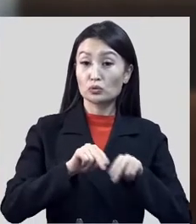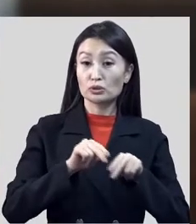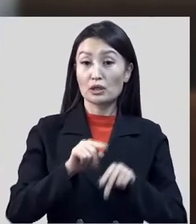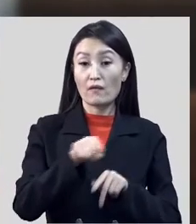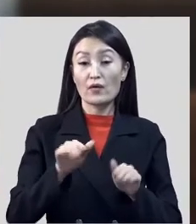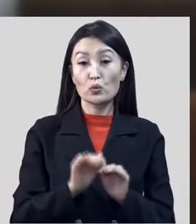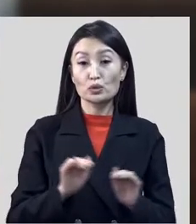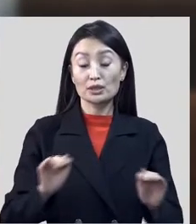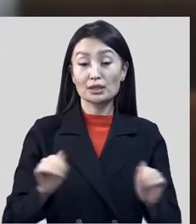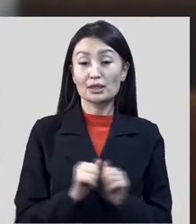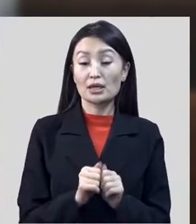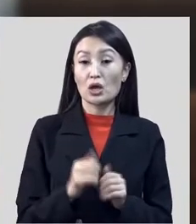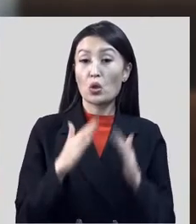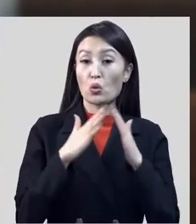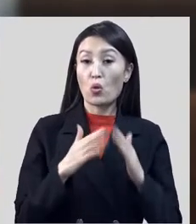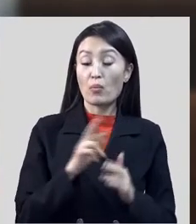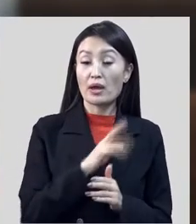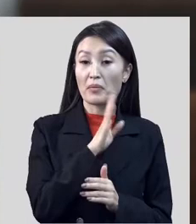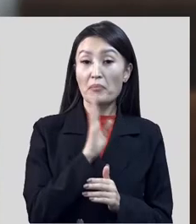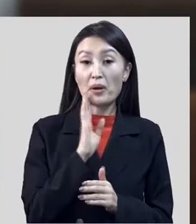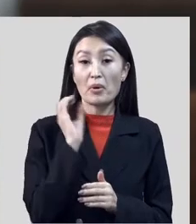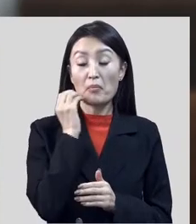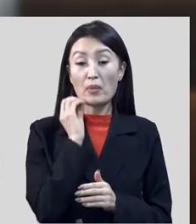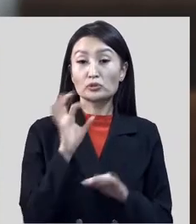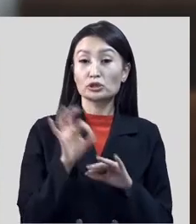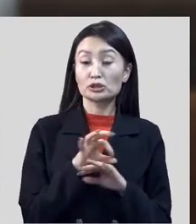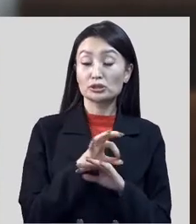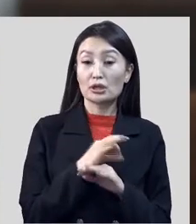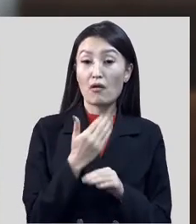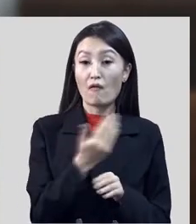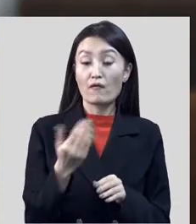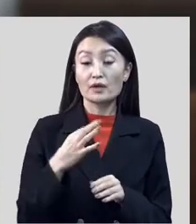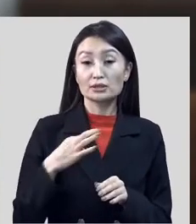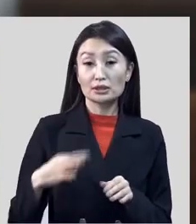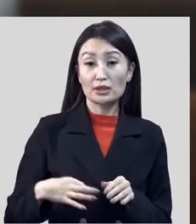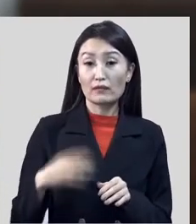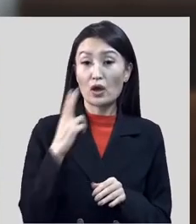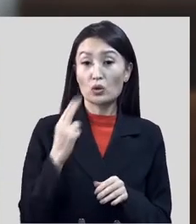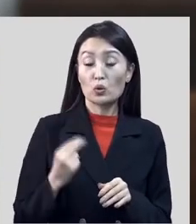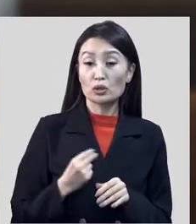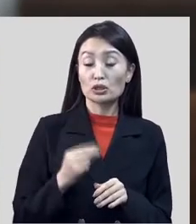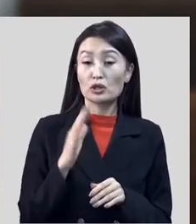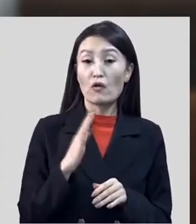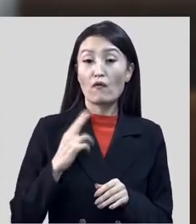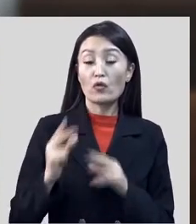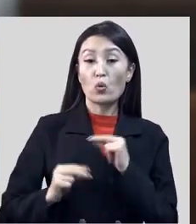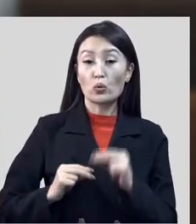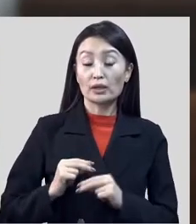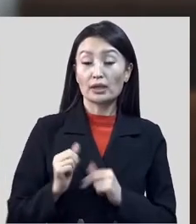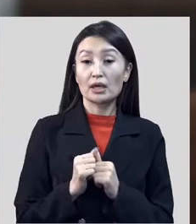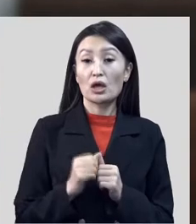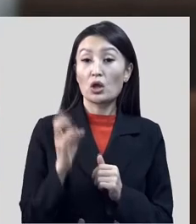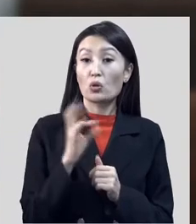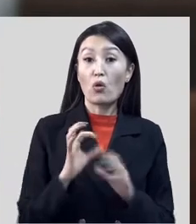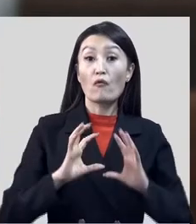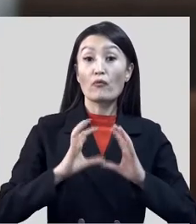ученики дома я мама бабушка жена вы сыновья дочери внуки но